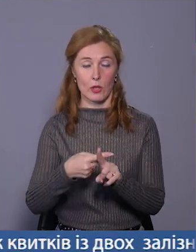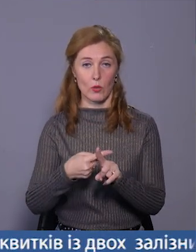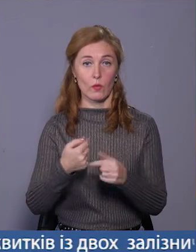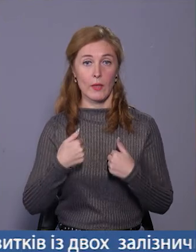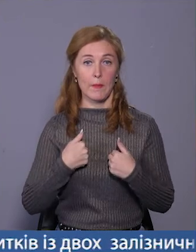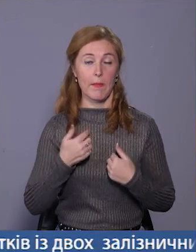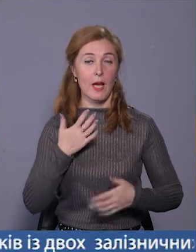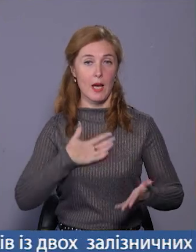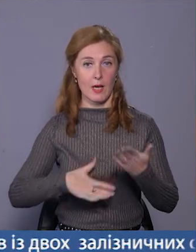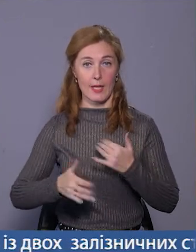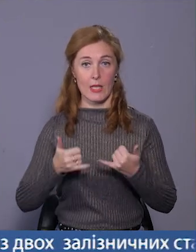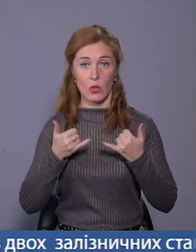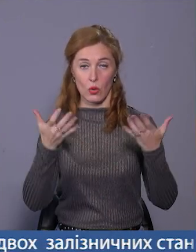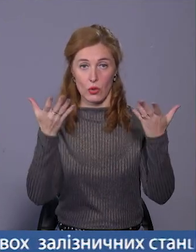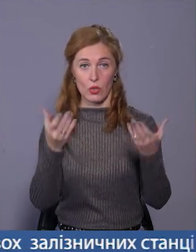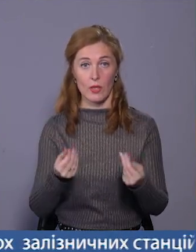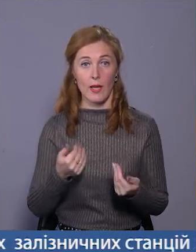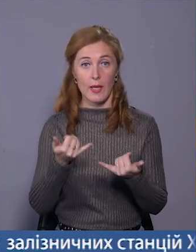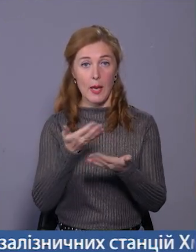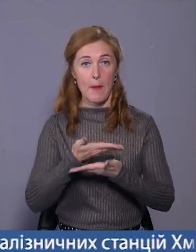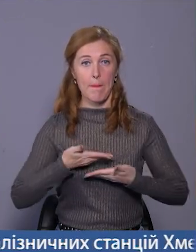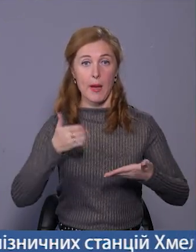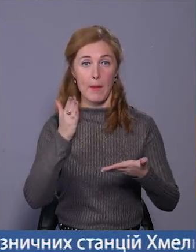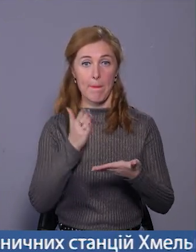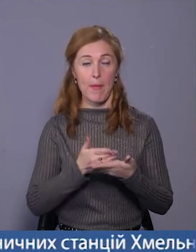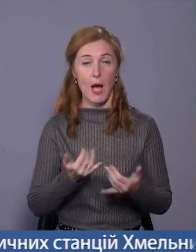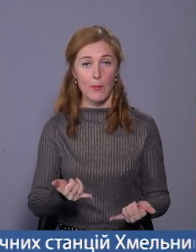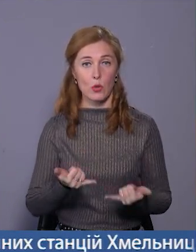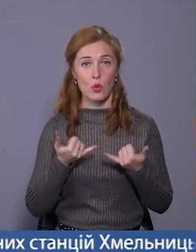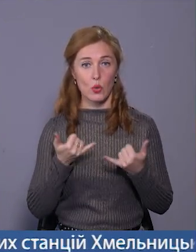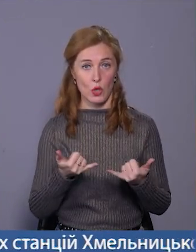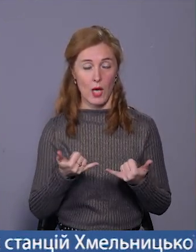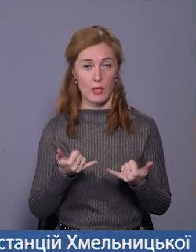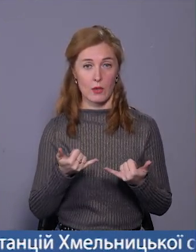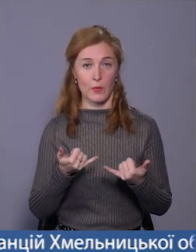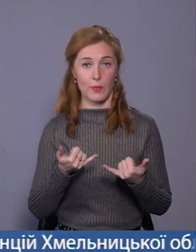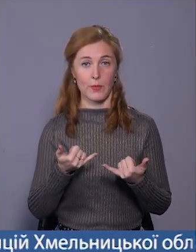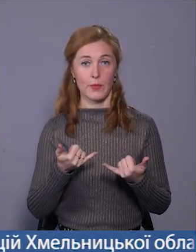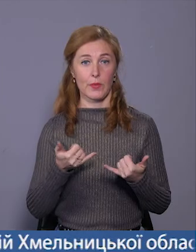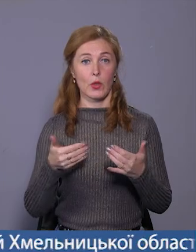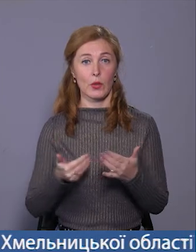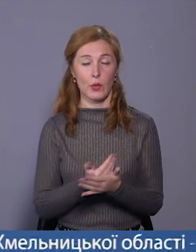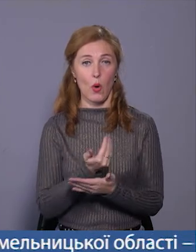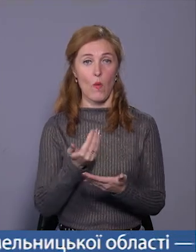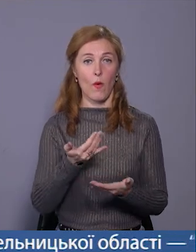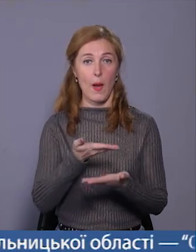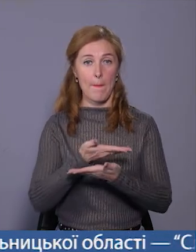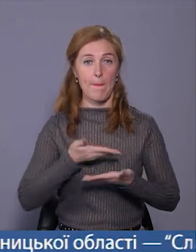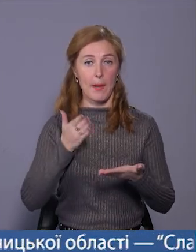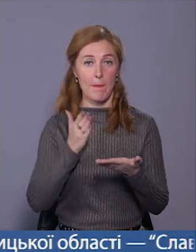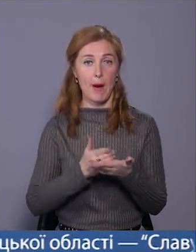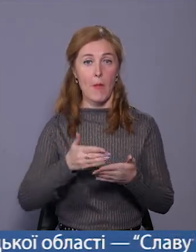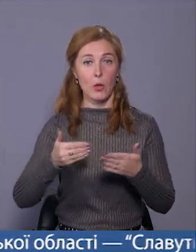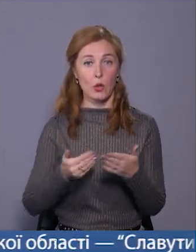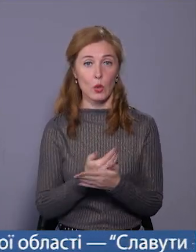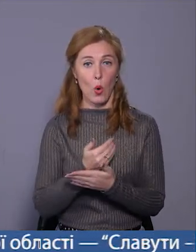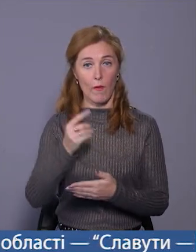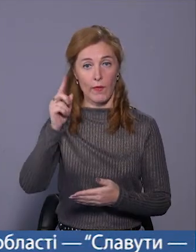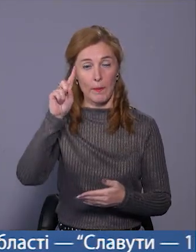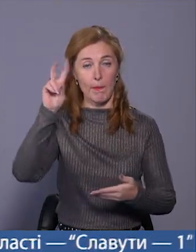цьому раді. На сьогоднішній день ми маємо сучасну айдентику, нову. Ми маємо новий брендбук, ми